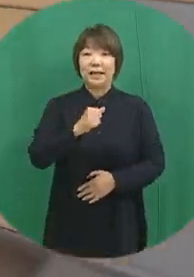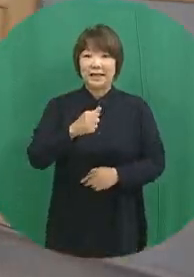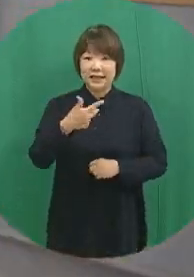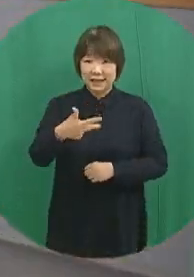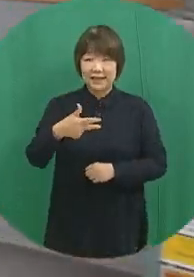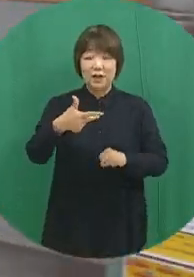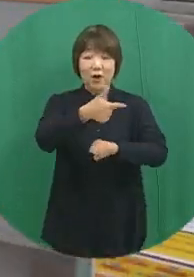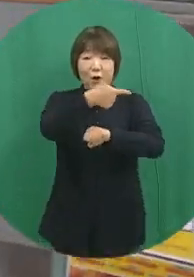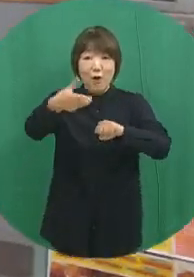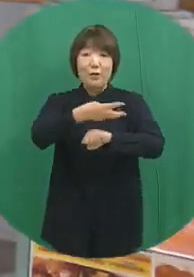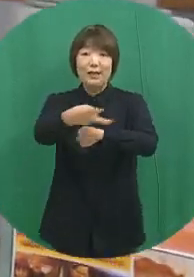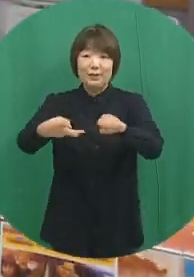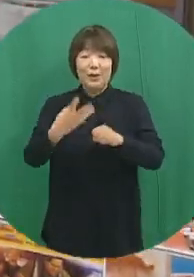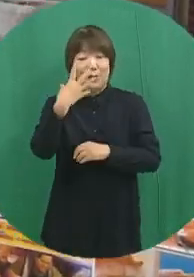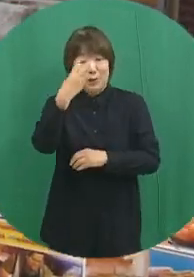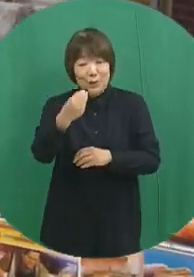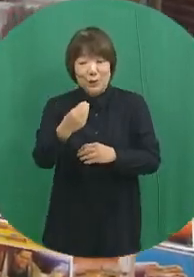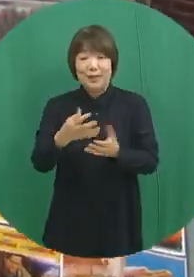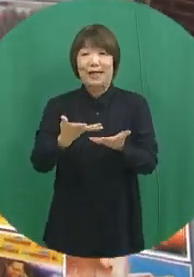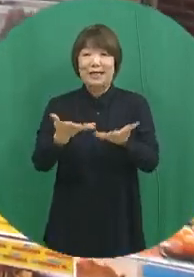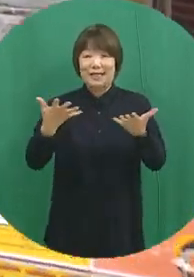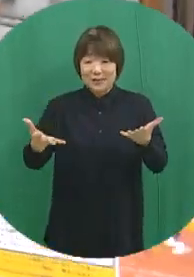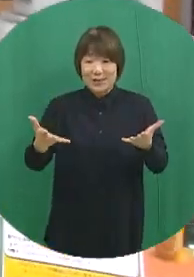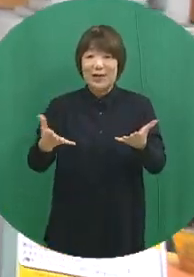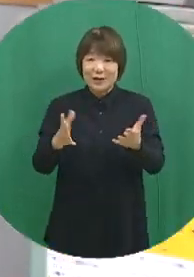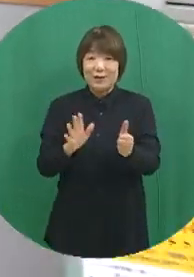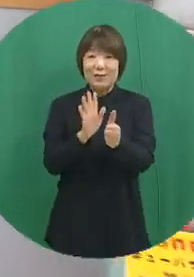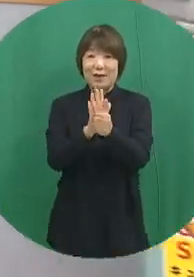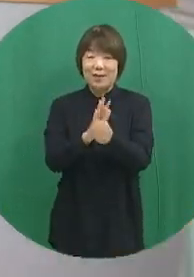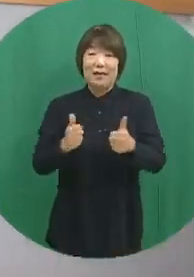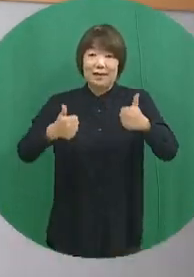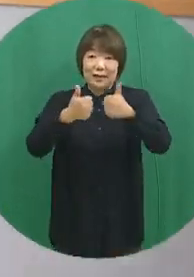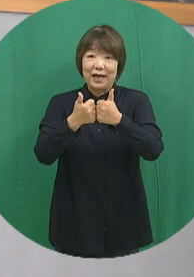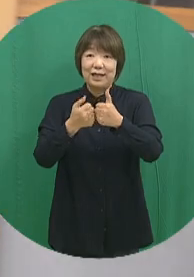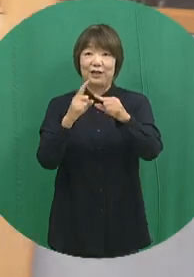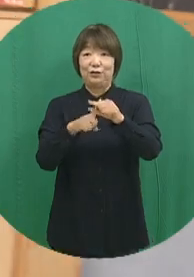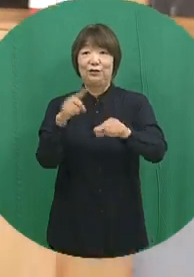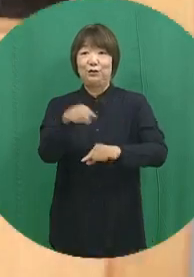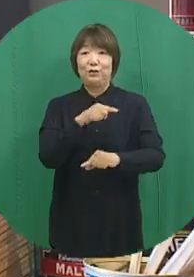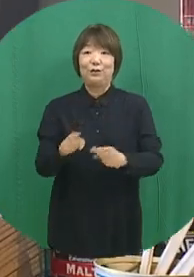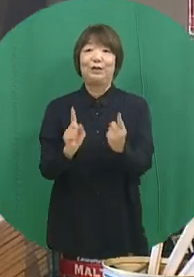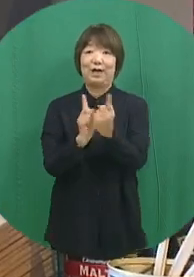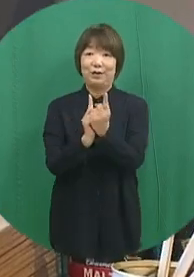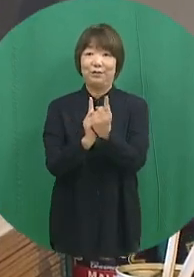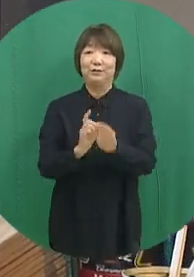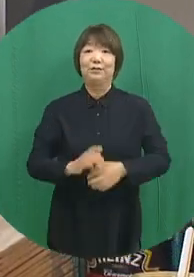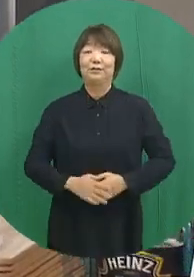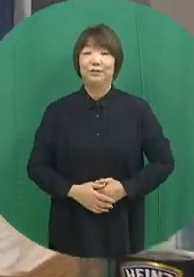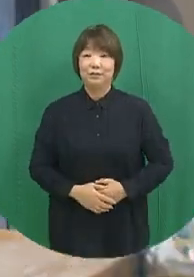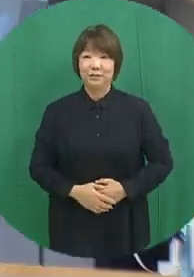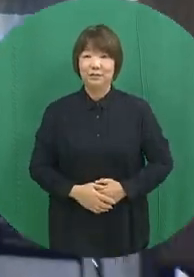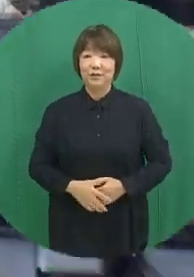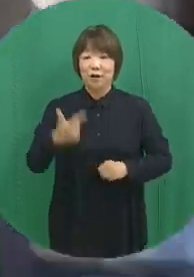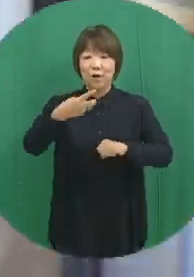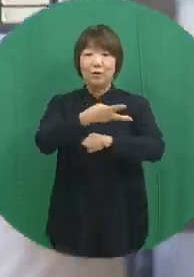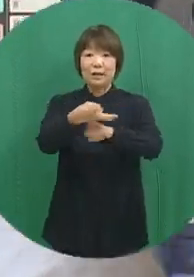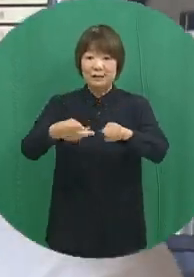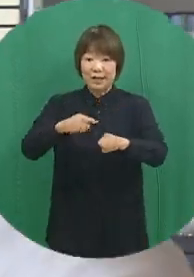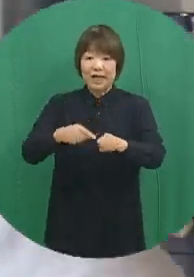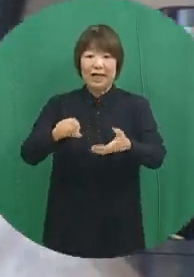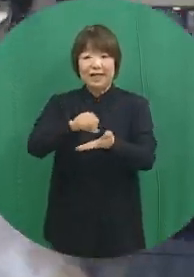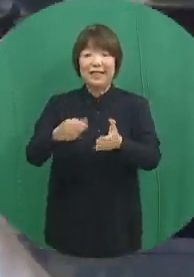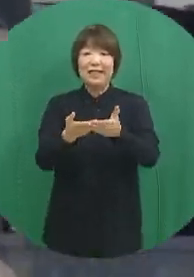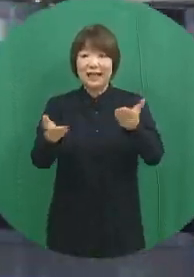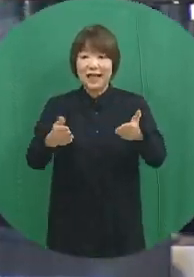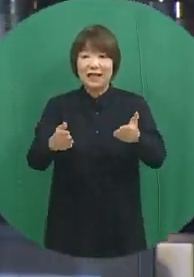三島に惹かれ、地域を盛り上げようとチャレンジしている人に会ってきて。 大三島でカフェを経